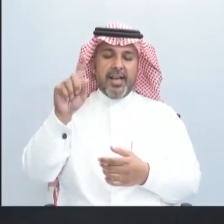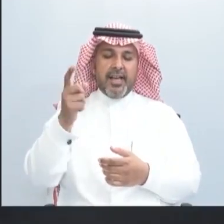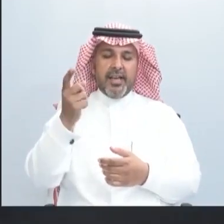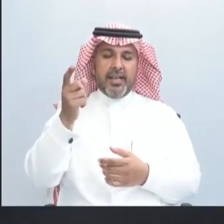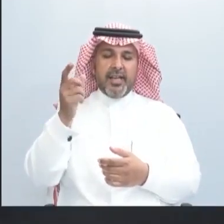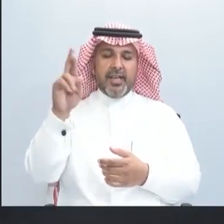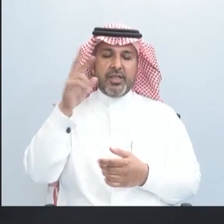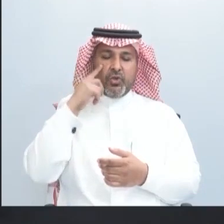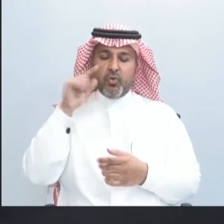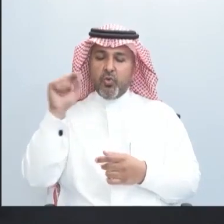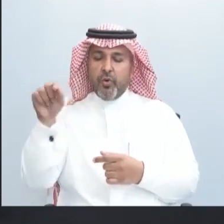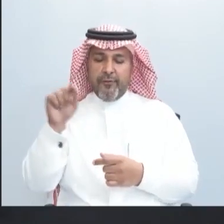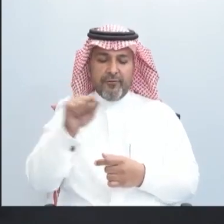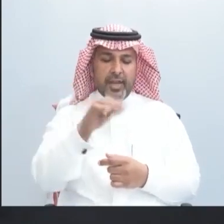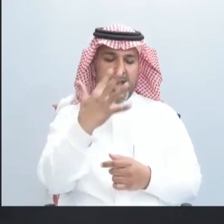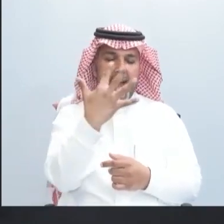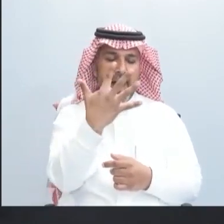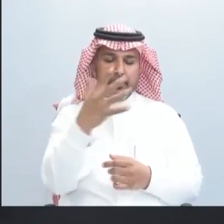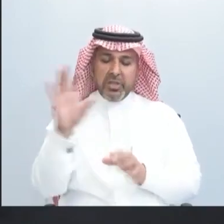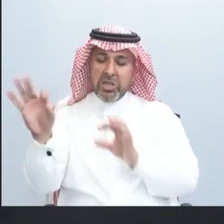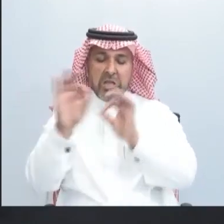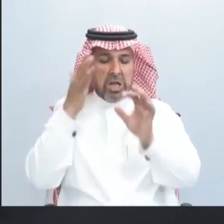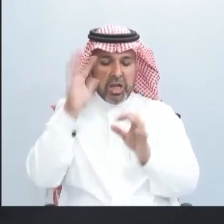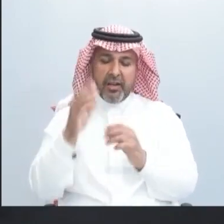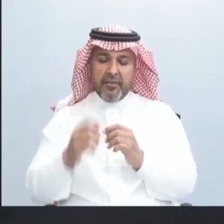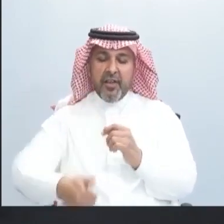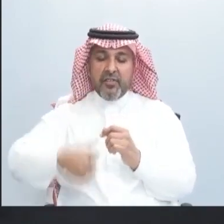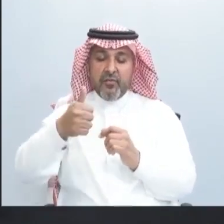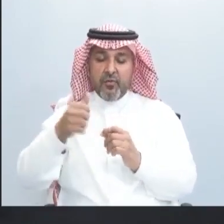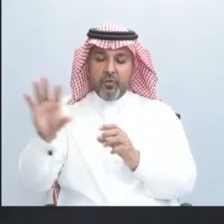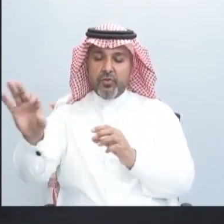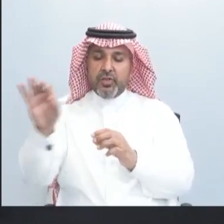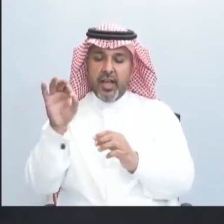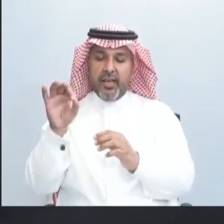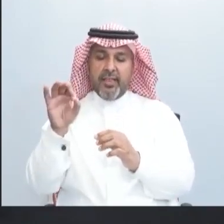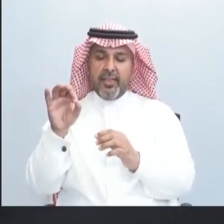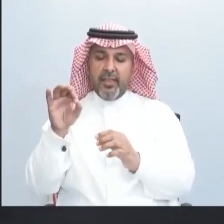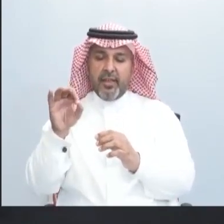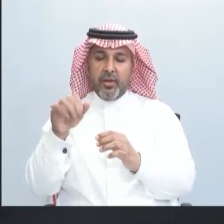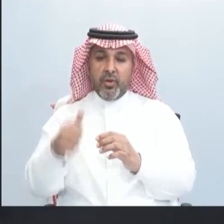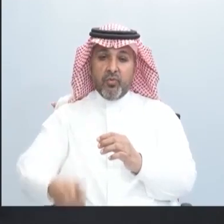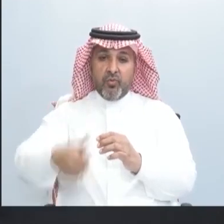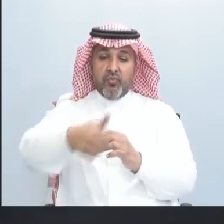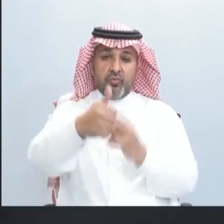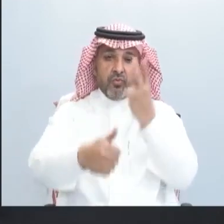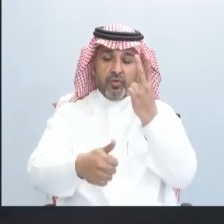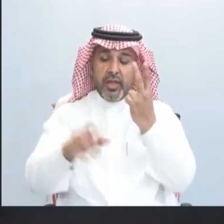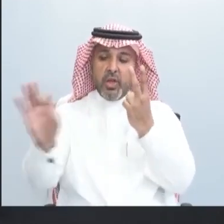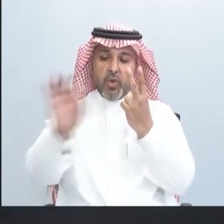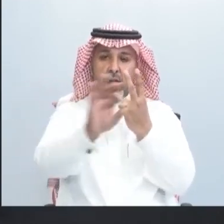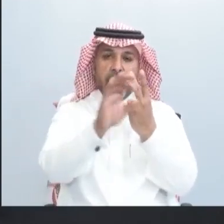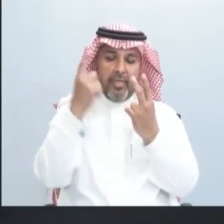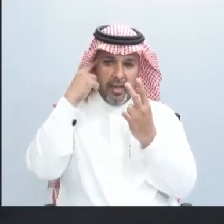من هذه الخمسه جوائز فاز في مرحلتين راح يختار جائزتين من هذه الخمسه جوائز يعني